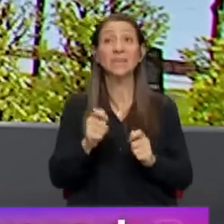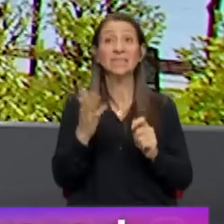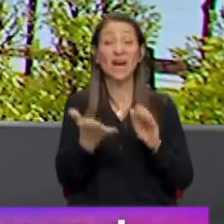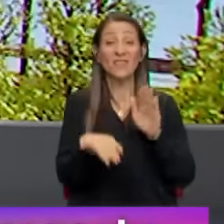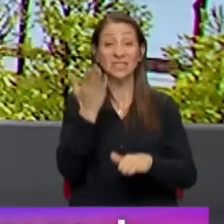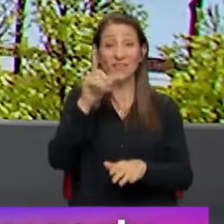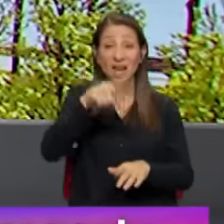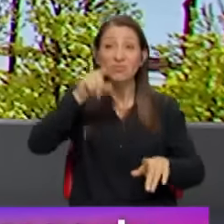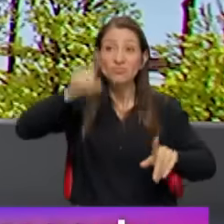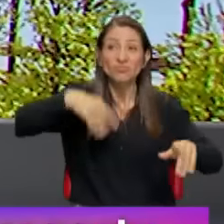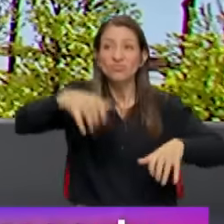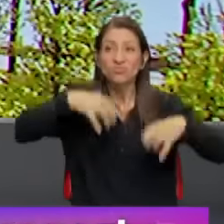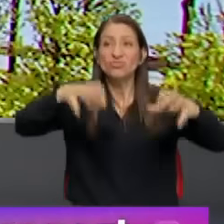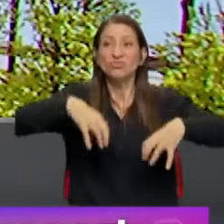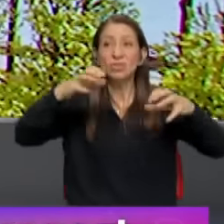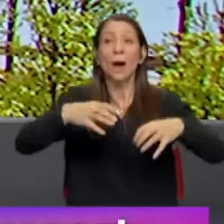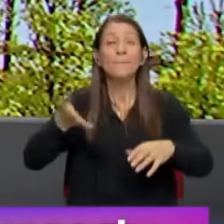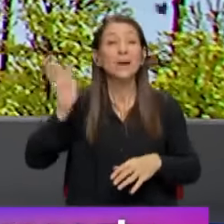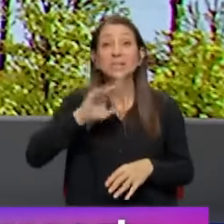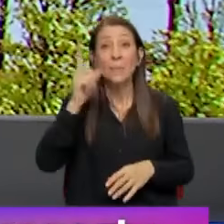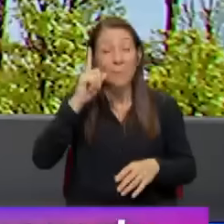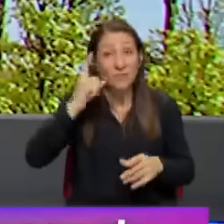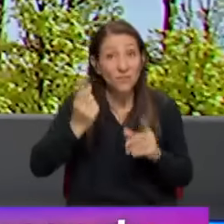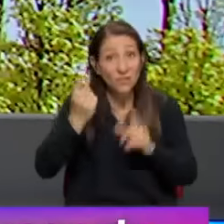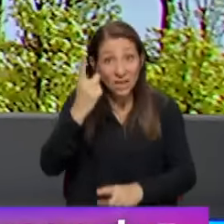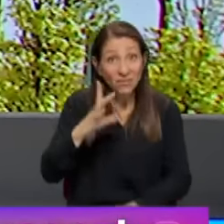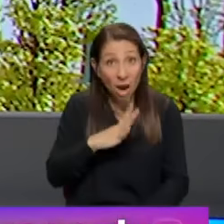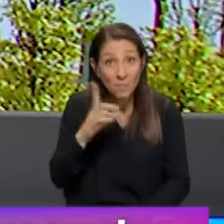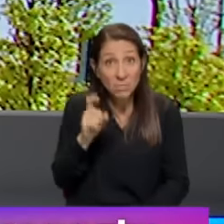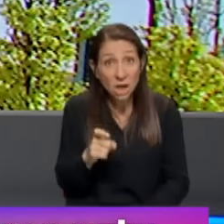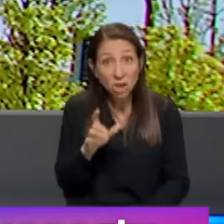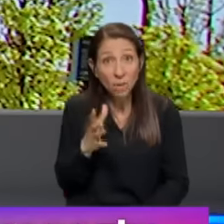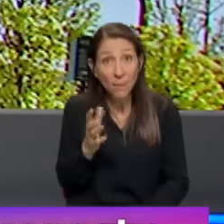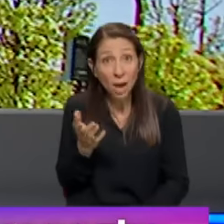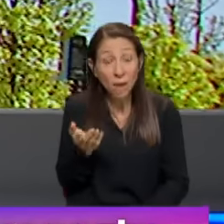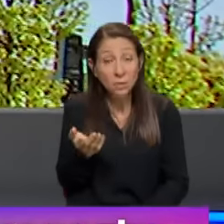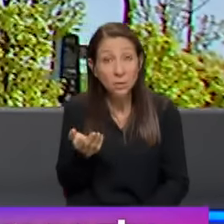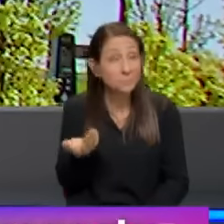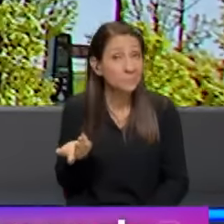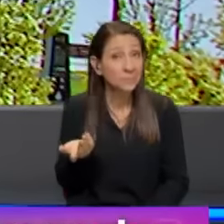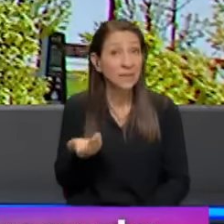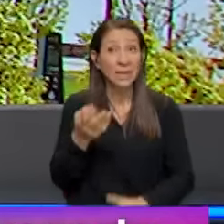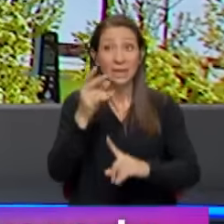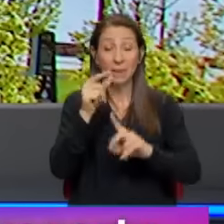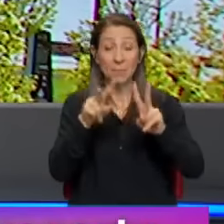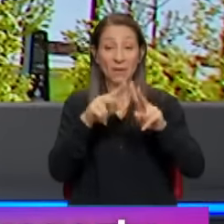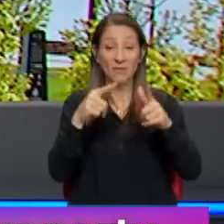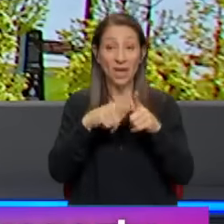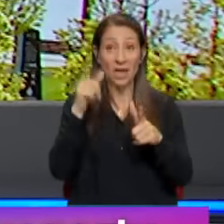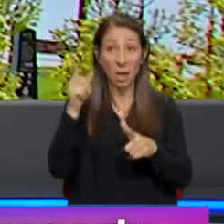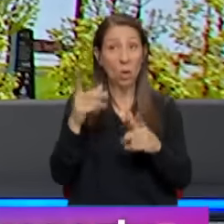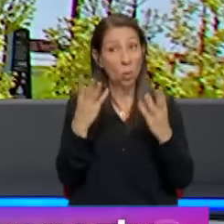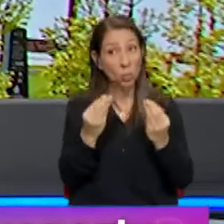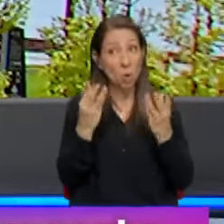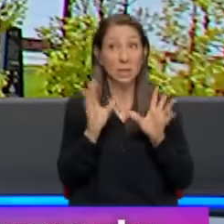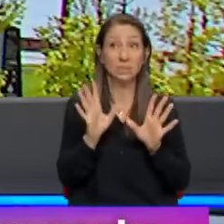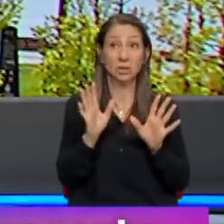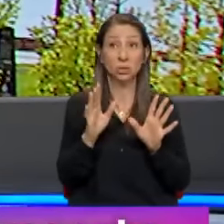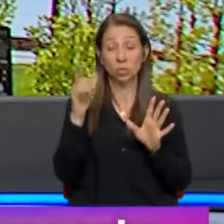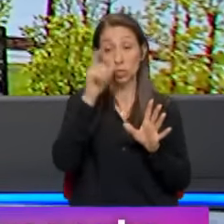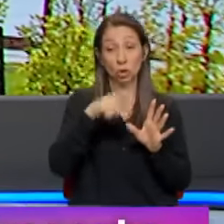fazla vergi istemekten başka bir formülü var mı acaba? Şimdi IMF olur mu olmaz